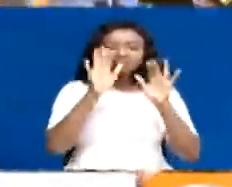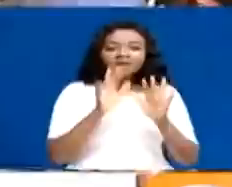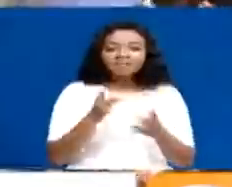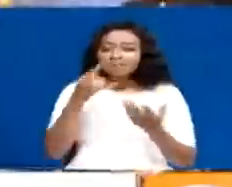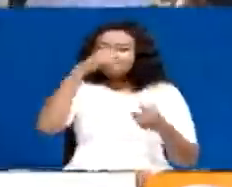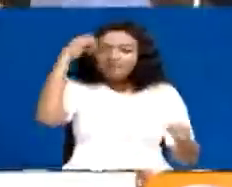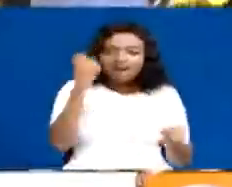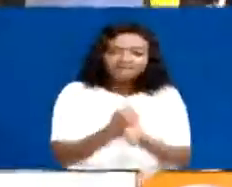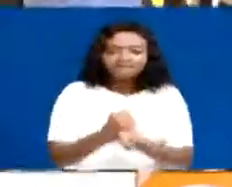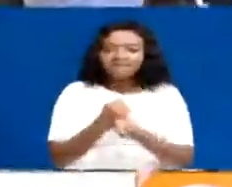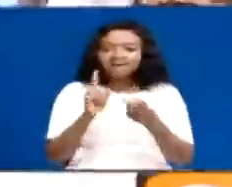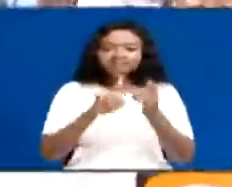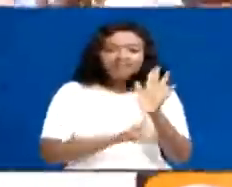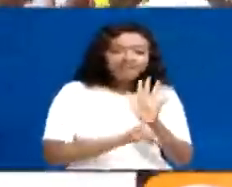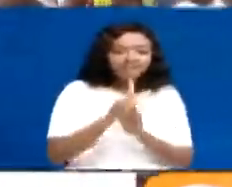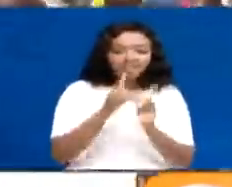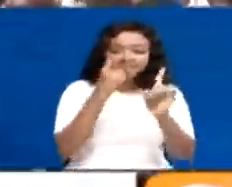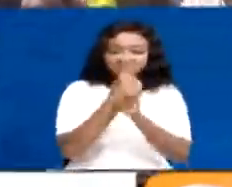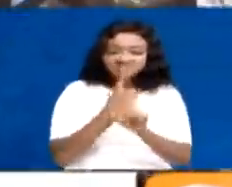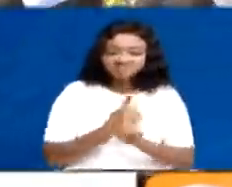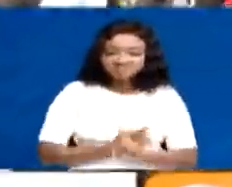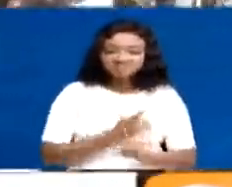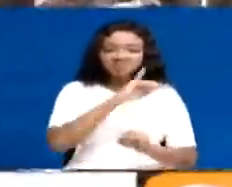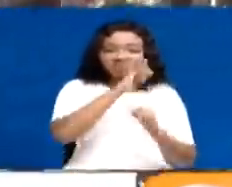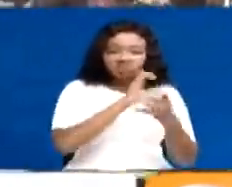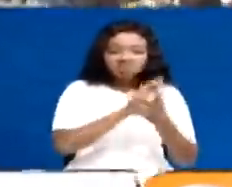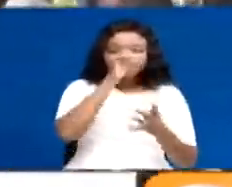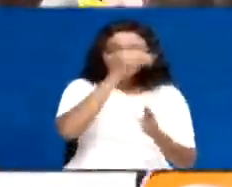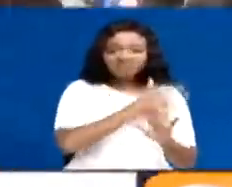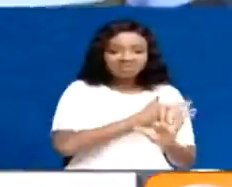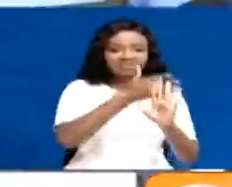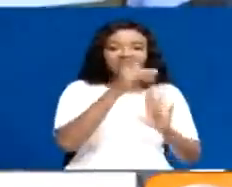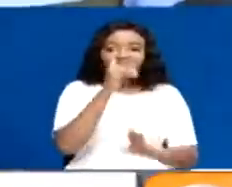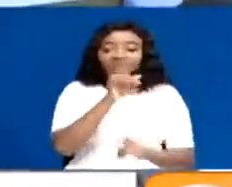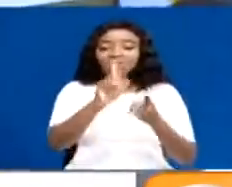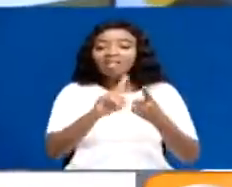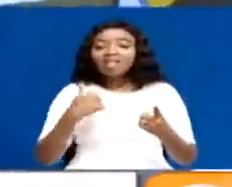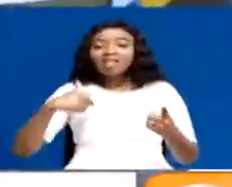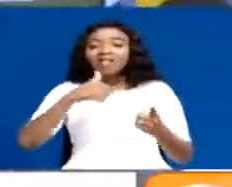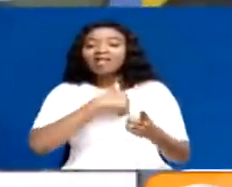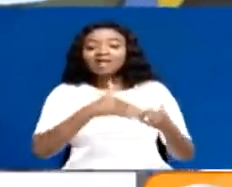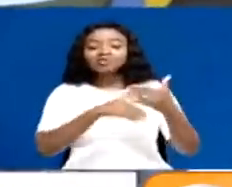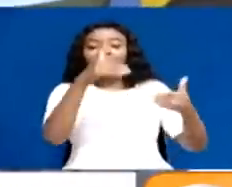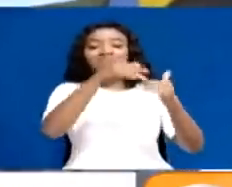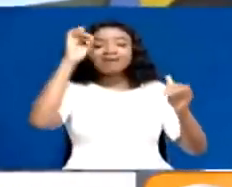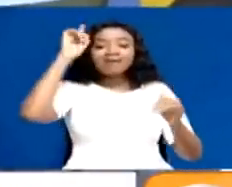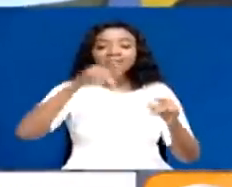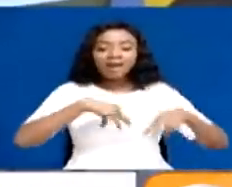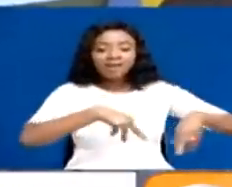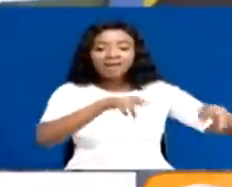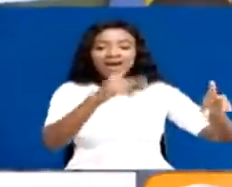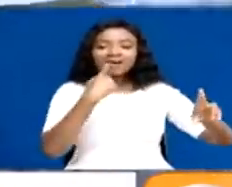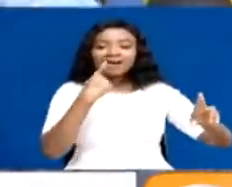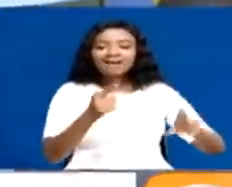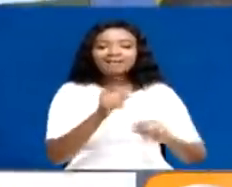na miradi ya maendeleo iliyofanywa na serikali ya Jubilee. Tumejenga barabara kilomita 150